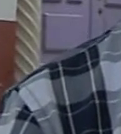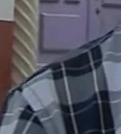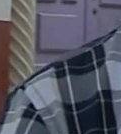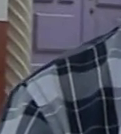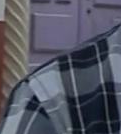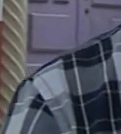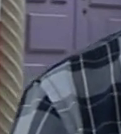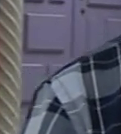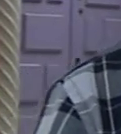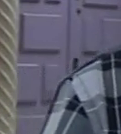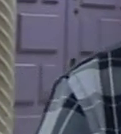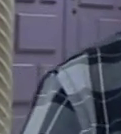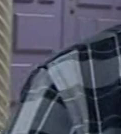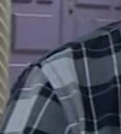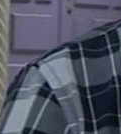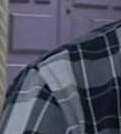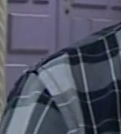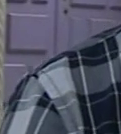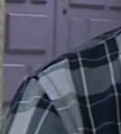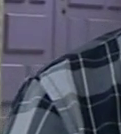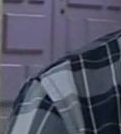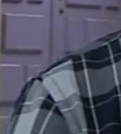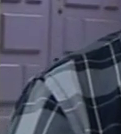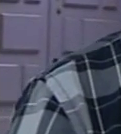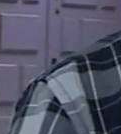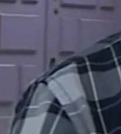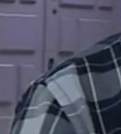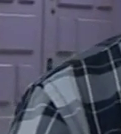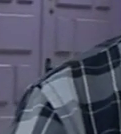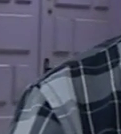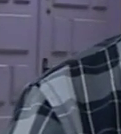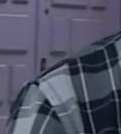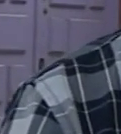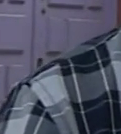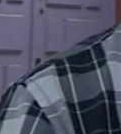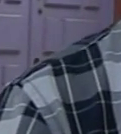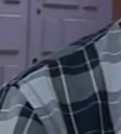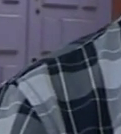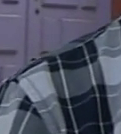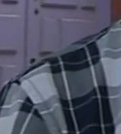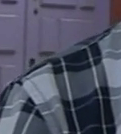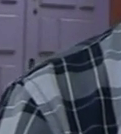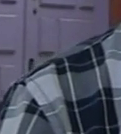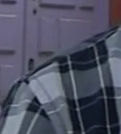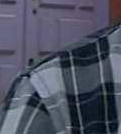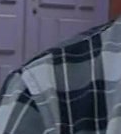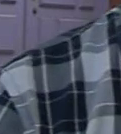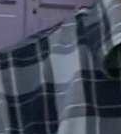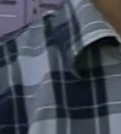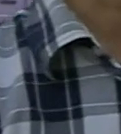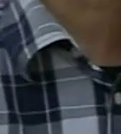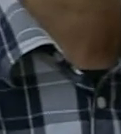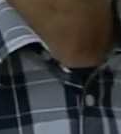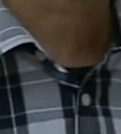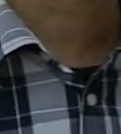الدوودة بمقطع خيرة الذي يعرفه العامة خاصة العاصميون، وهي عبارة عن